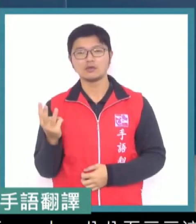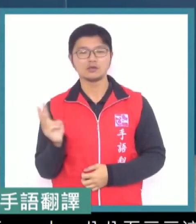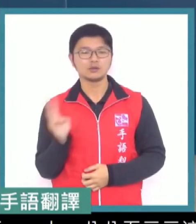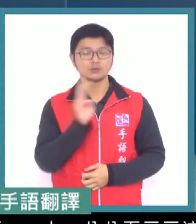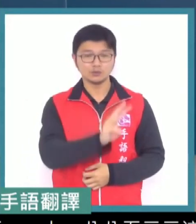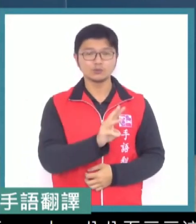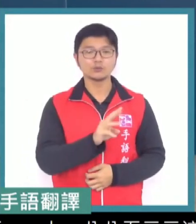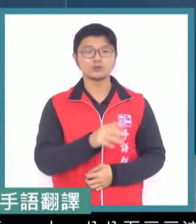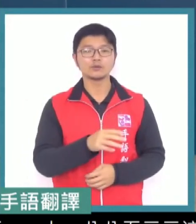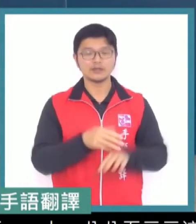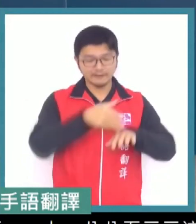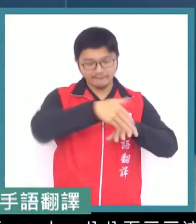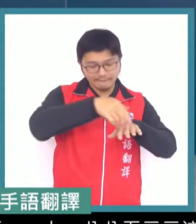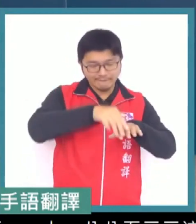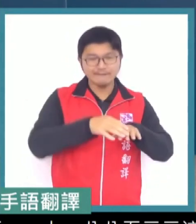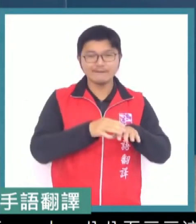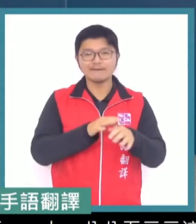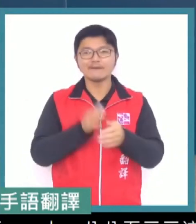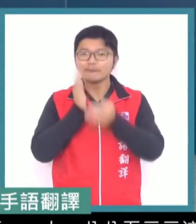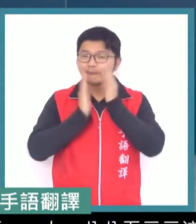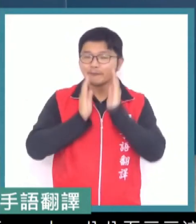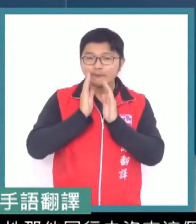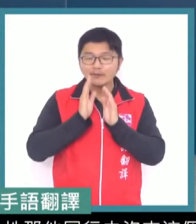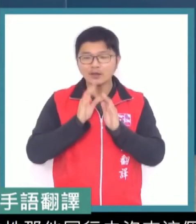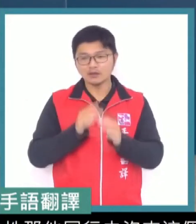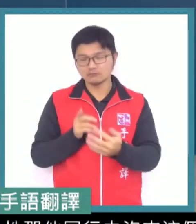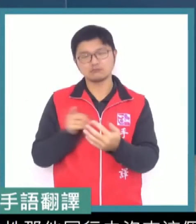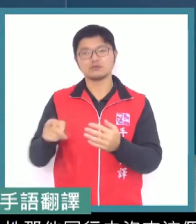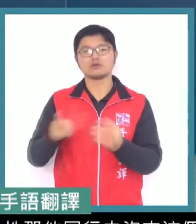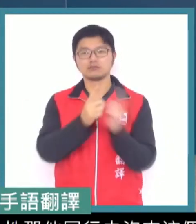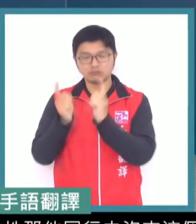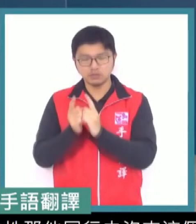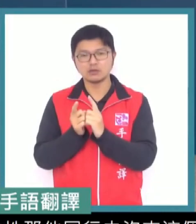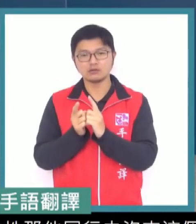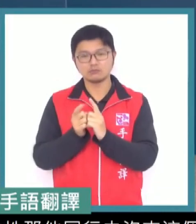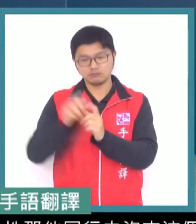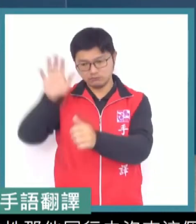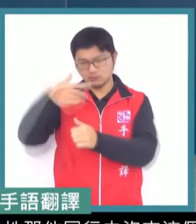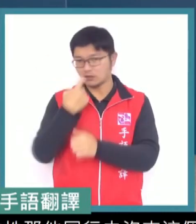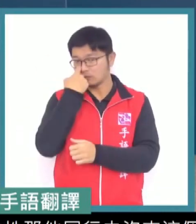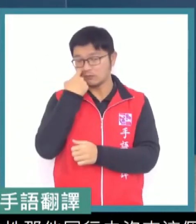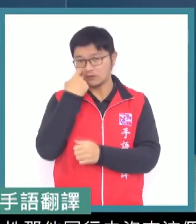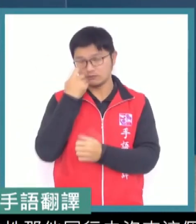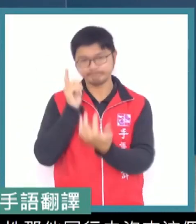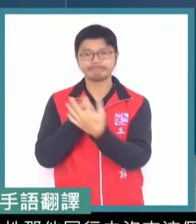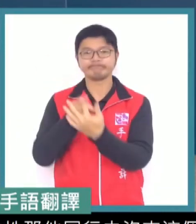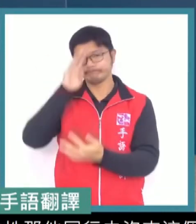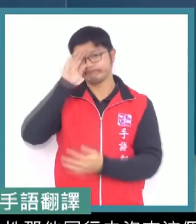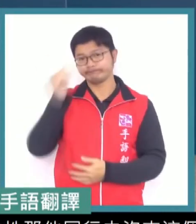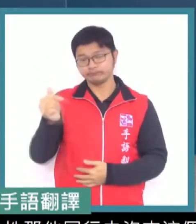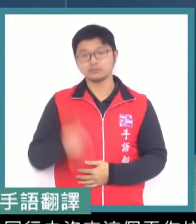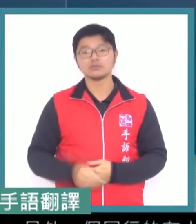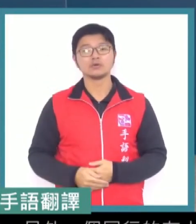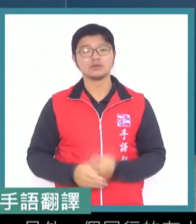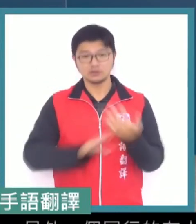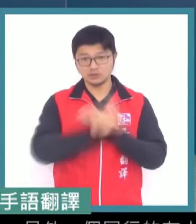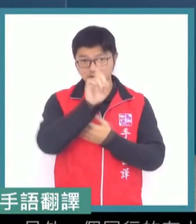个工作坊，那么经过匡列裁检确诊。另外一个同行的友人